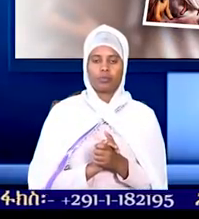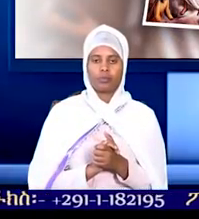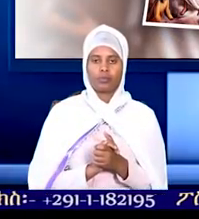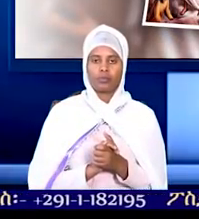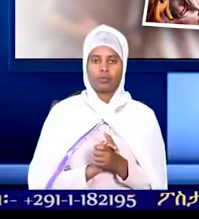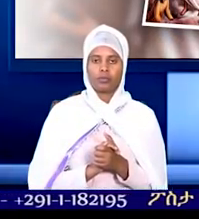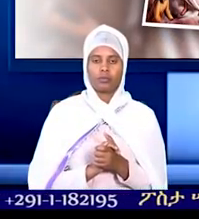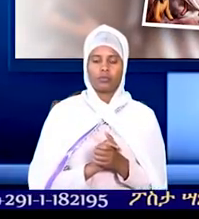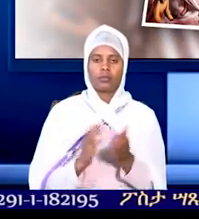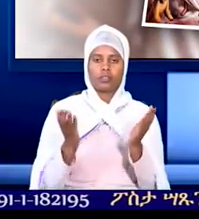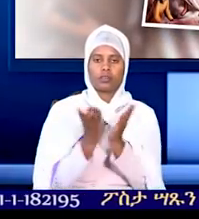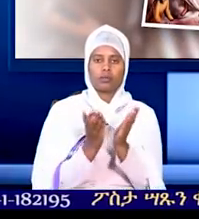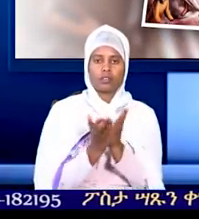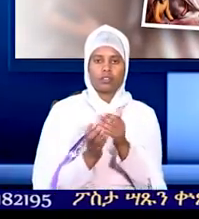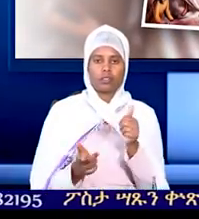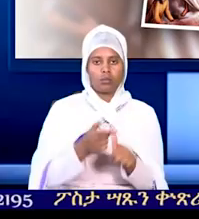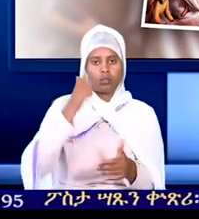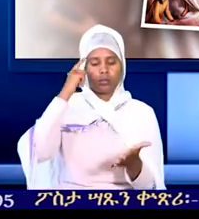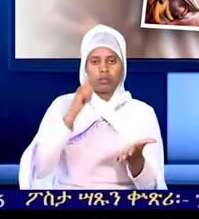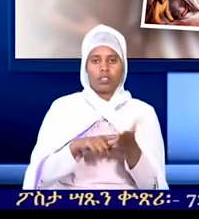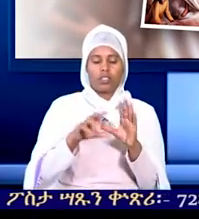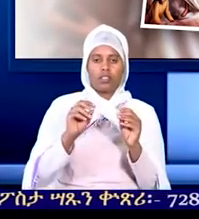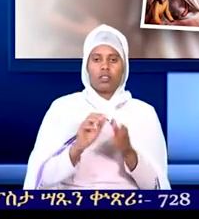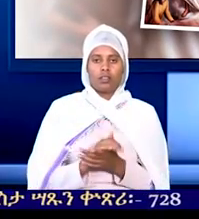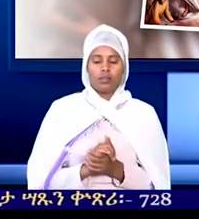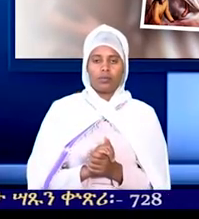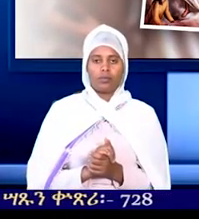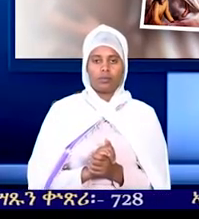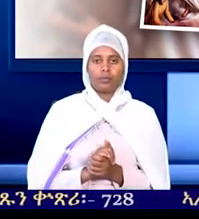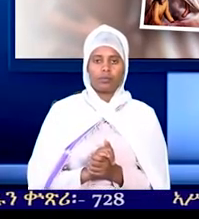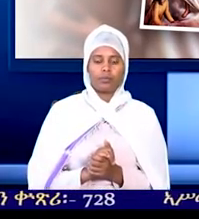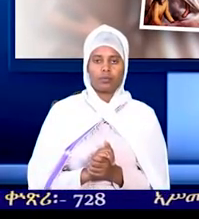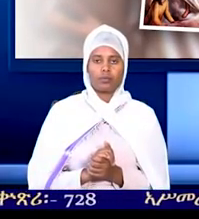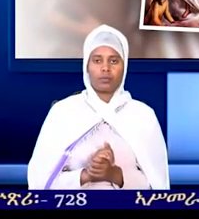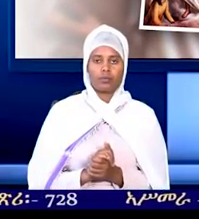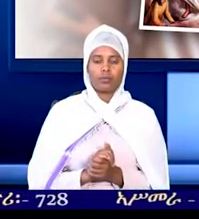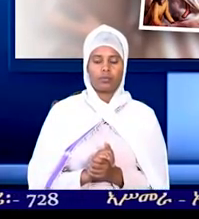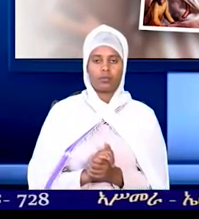نا أرستهاتاو سئيرو تمهرت جمرة